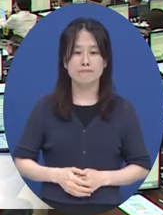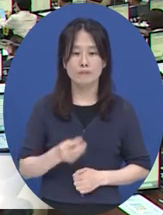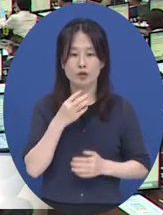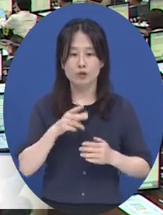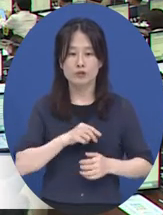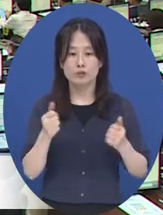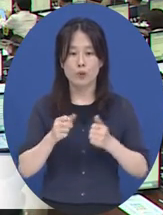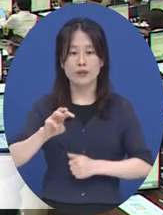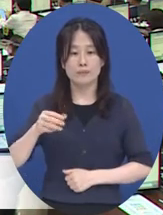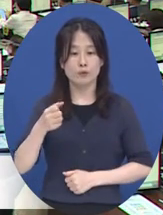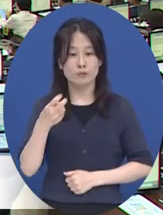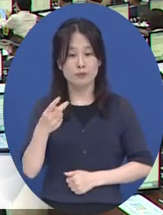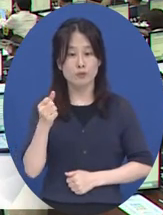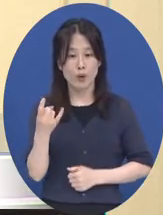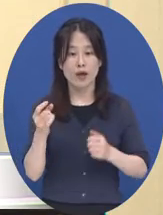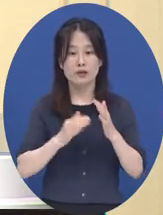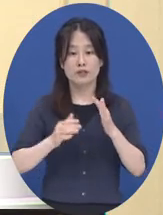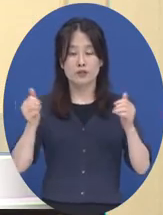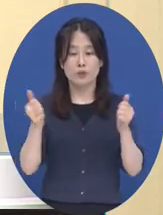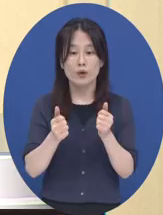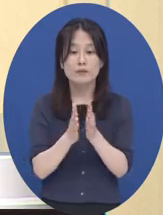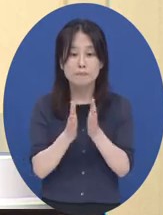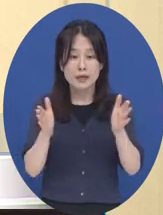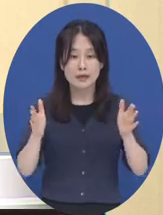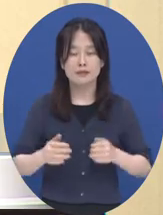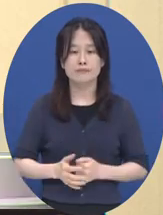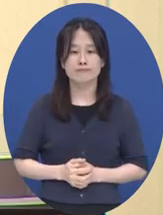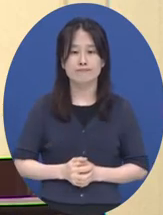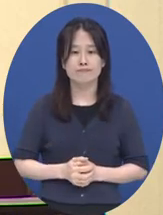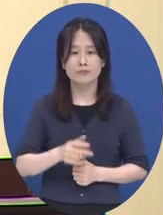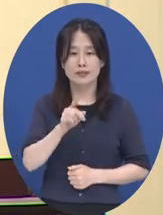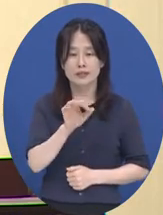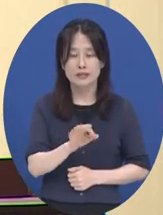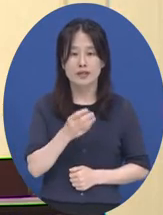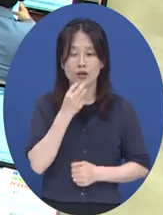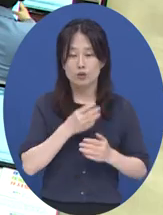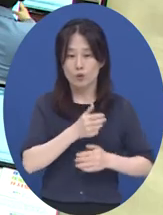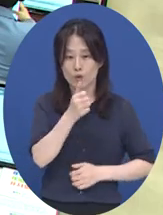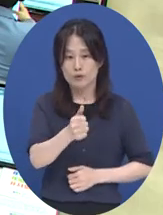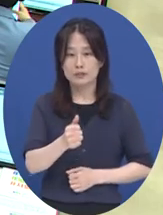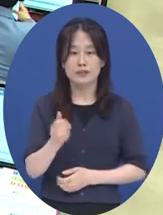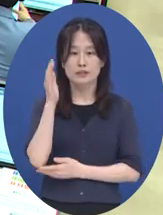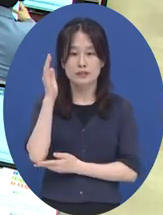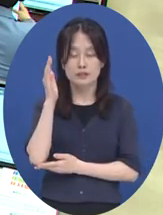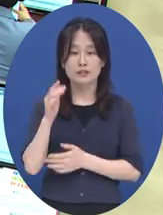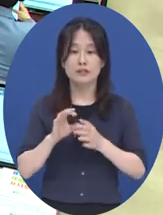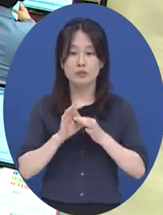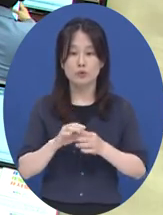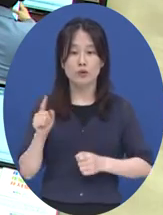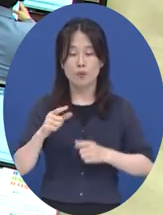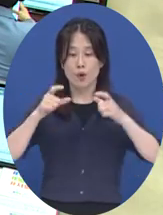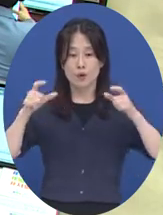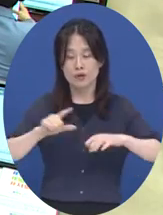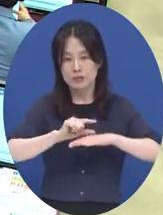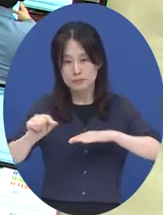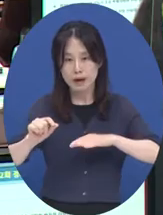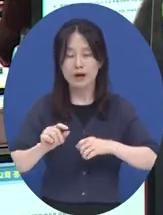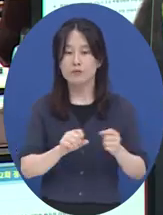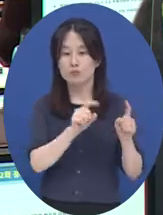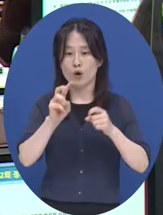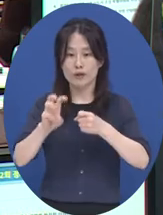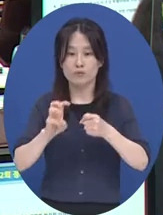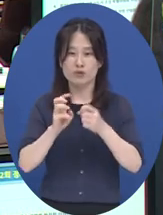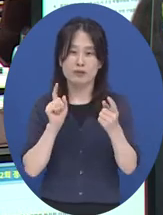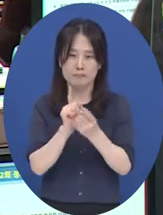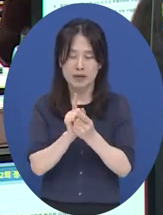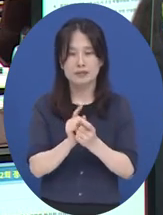경기도의회 제352회 정례회가 시작됐습니다. 장영구 경기도의회 의장은 개회사를 통해 지방자치 부활 30주년을 맞아